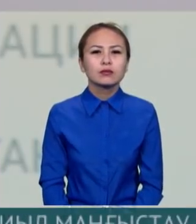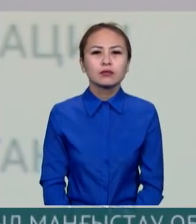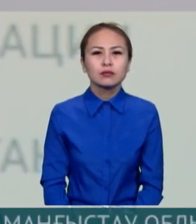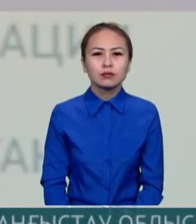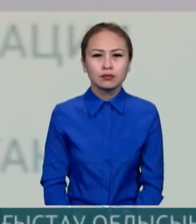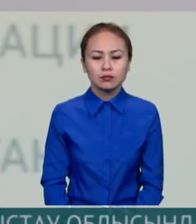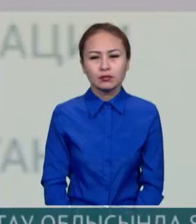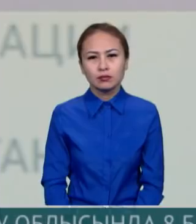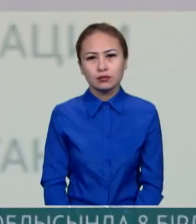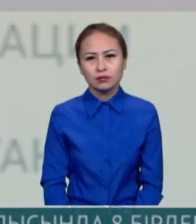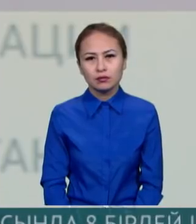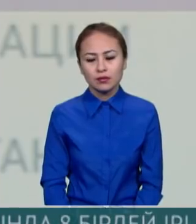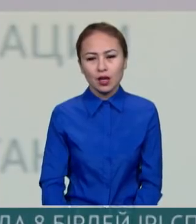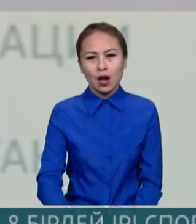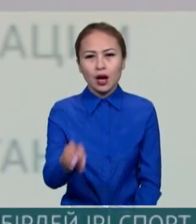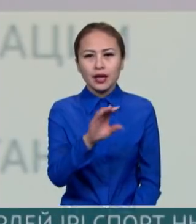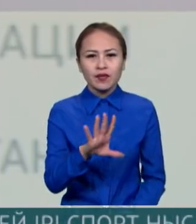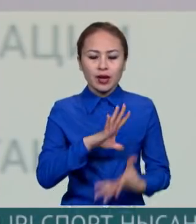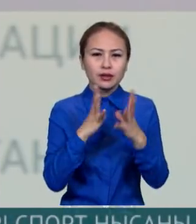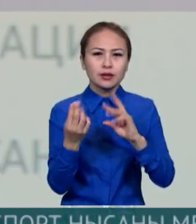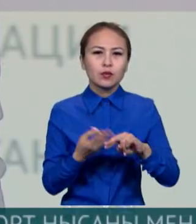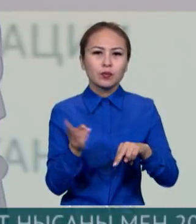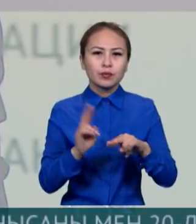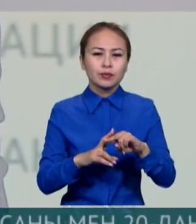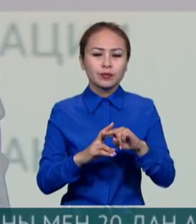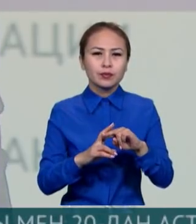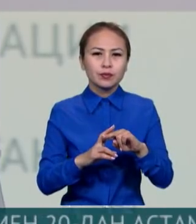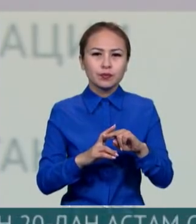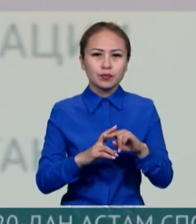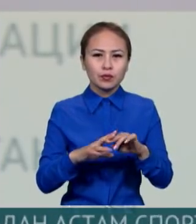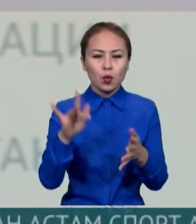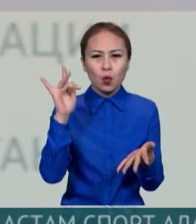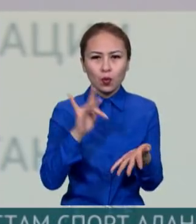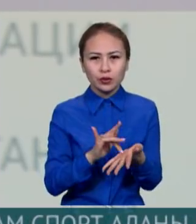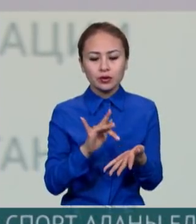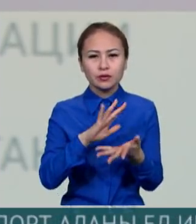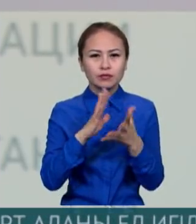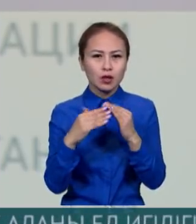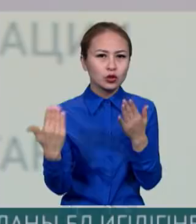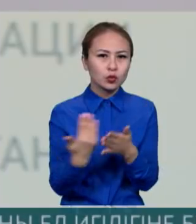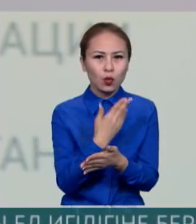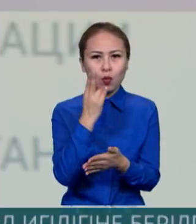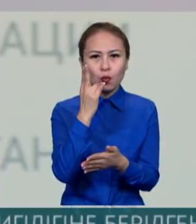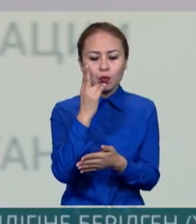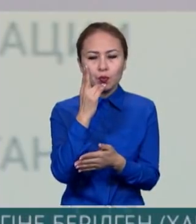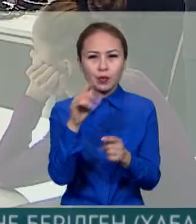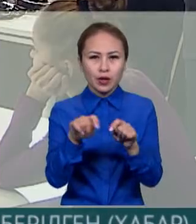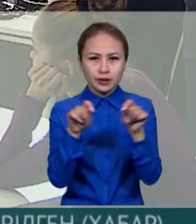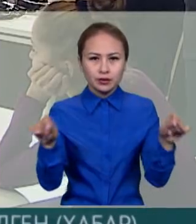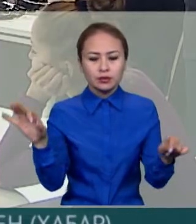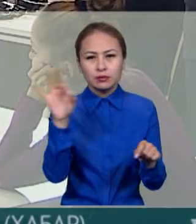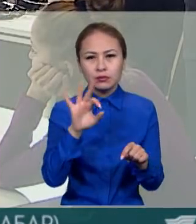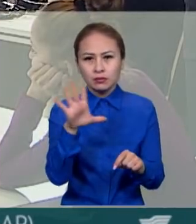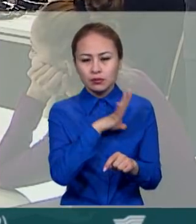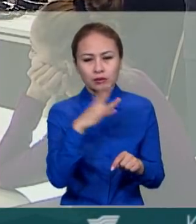Еуразиялық экономикалық комиссияның алдында Еуразиялық экономикалық одақтың жаңа кеден кодексі әзірленген.